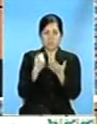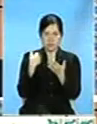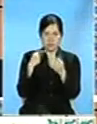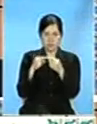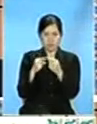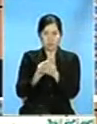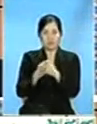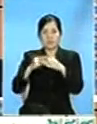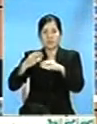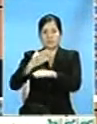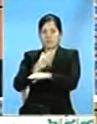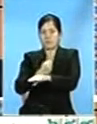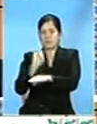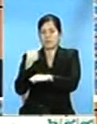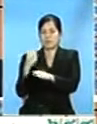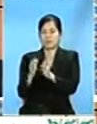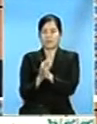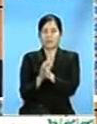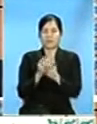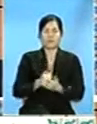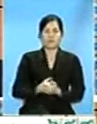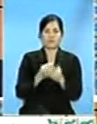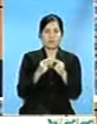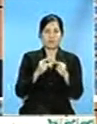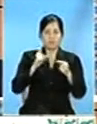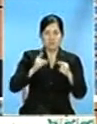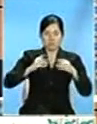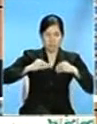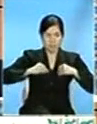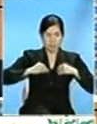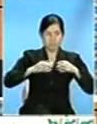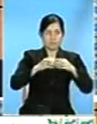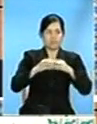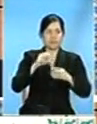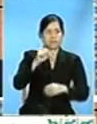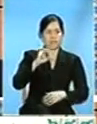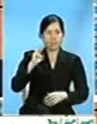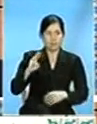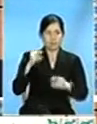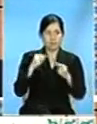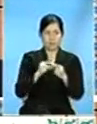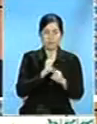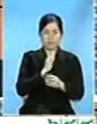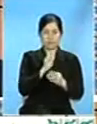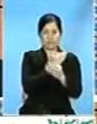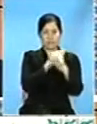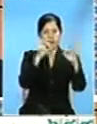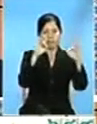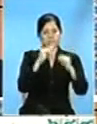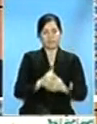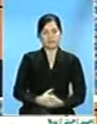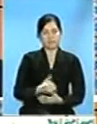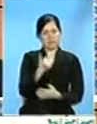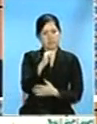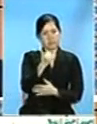องและท่านก็จะปฏิเสธไม่ได้ครับว่าส.ว.จะมีความเป็นอิสระจะทำหน้